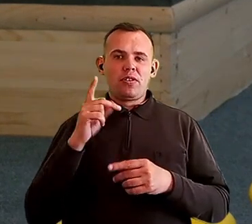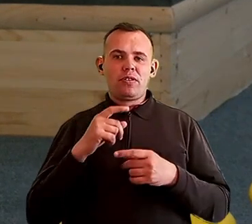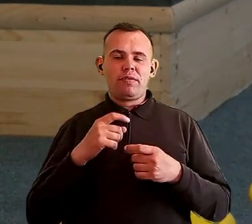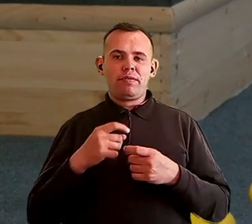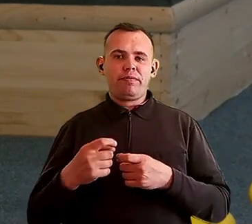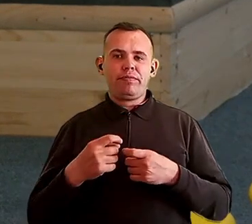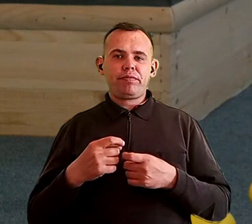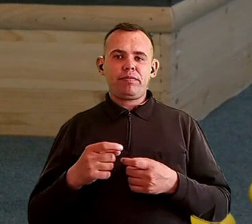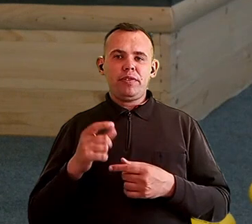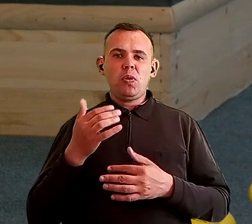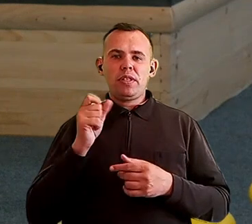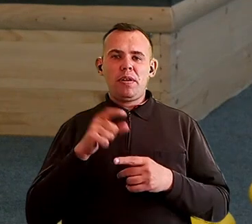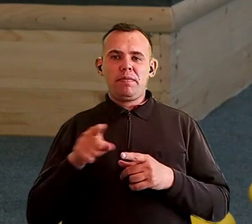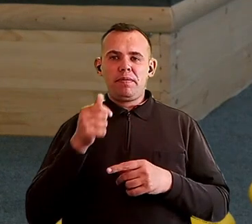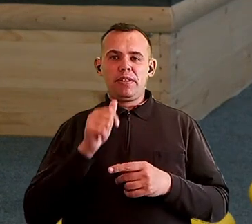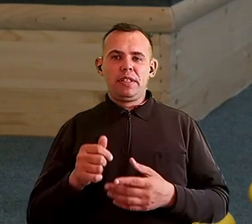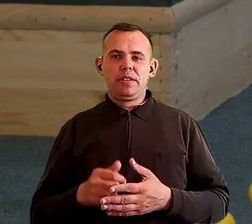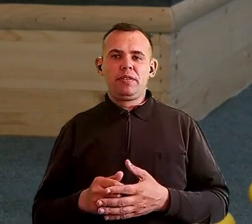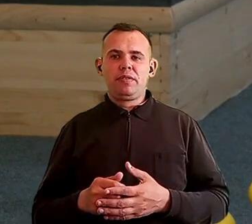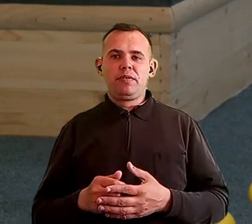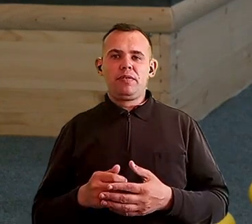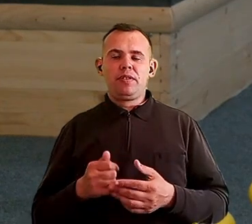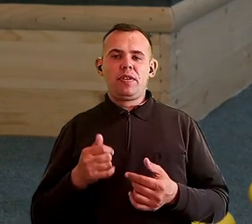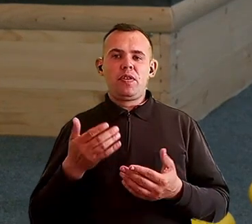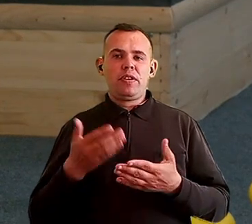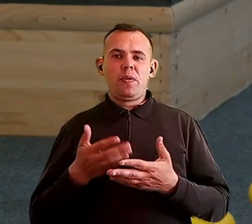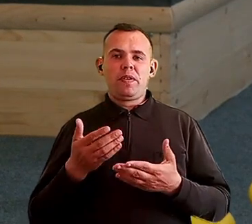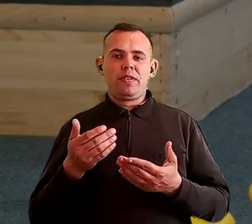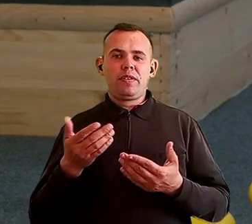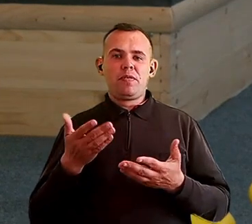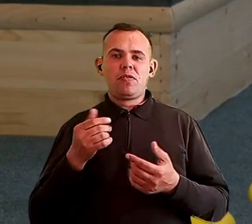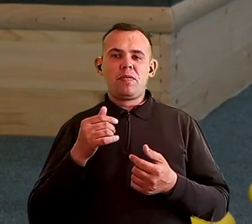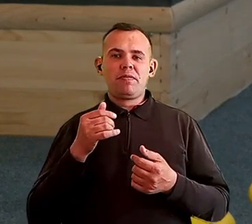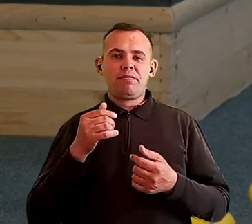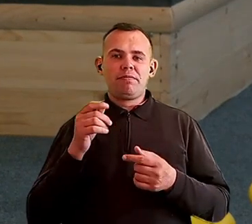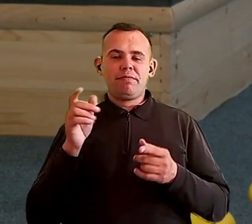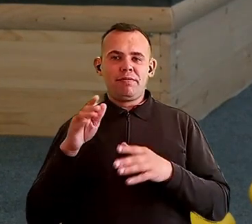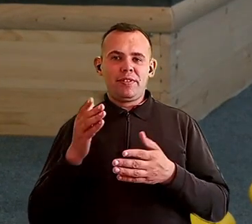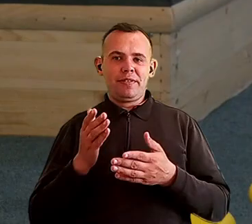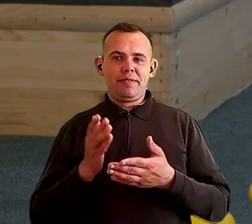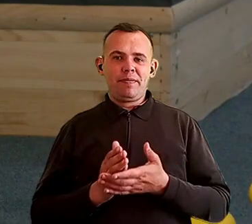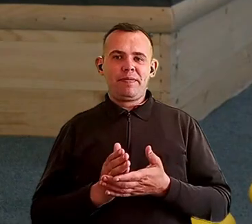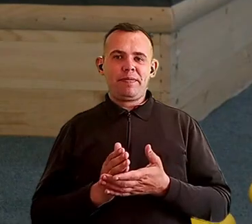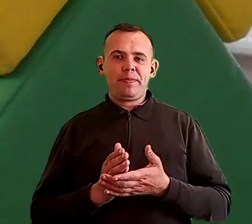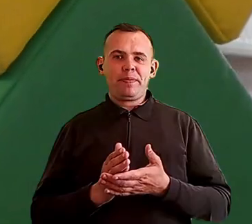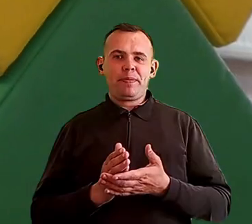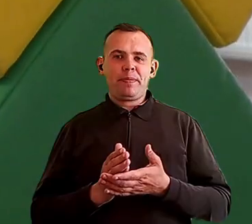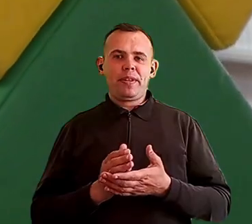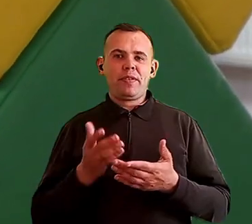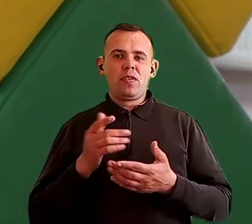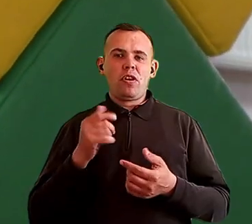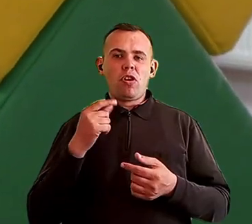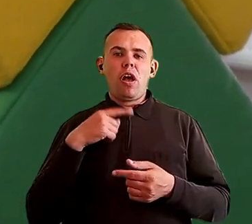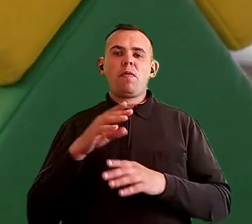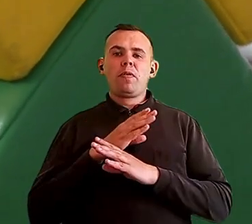3 місяці. І якщо за 3 місяці, і тоді туди доїхати не можна. Вона каже, що якщо в мене закінчаться ліки, то я помру.